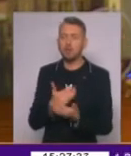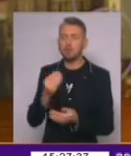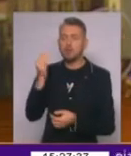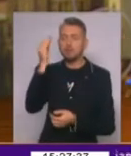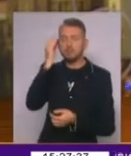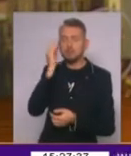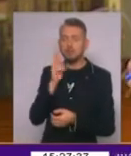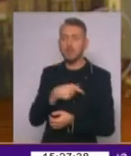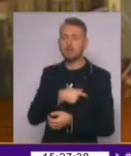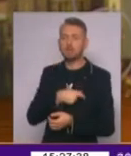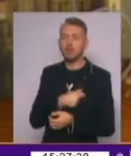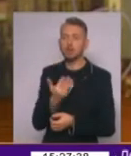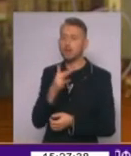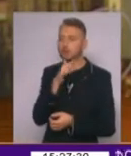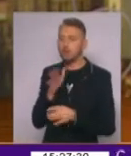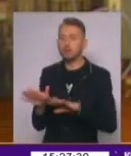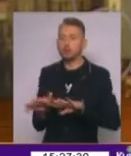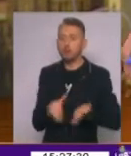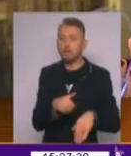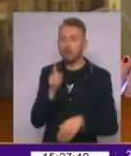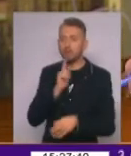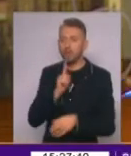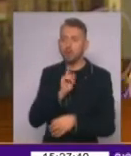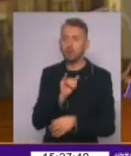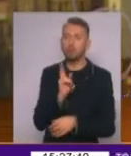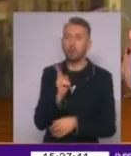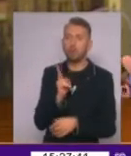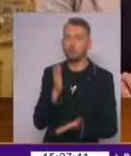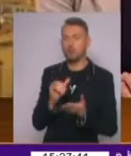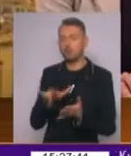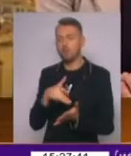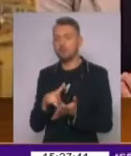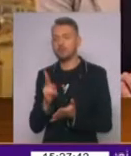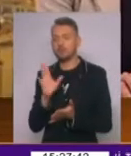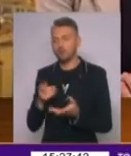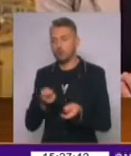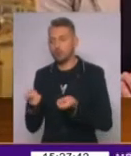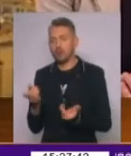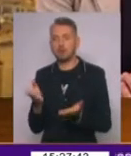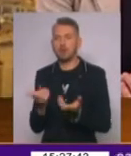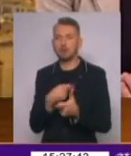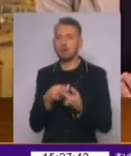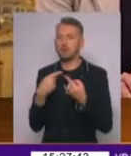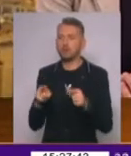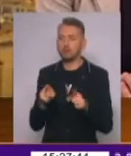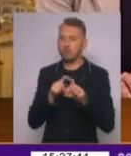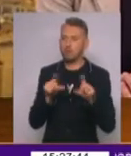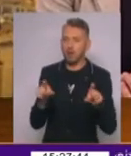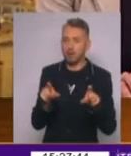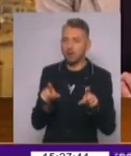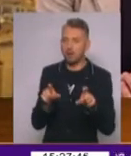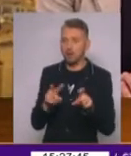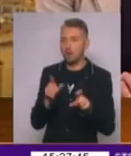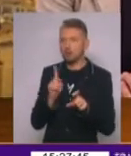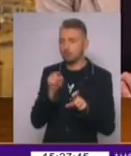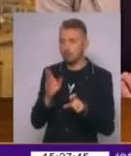зору, як депутата, скільки часу пройде, поки у когось, можливо, у міста, яке декорувати, або якоїсь іншої концесійної компанії, дійдуть руки,